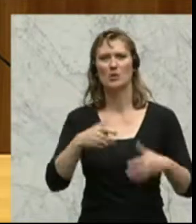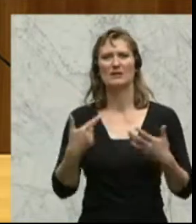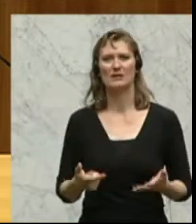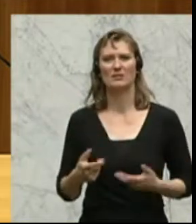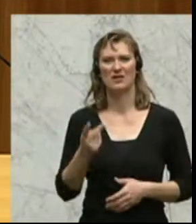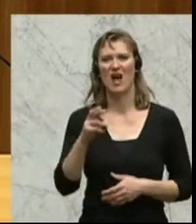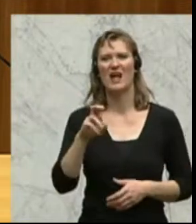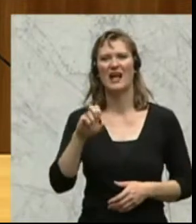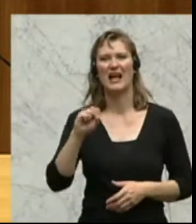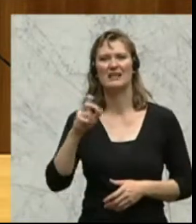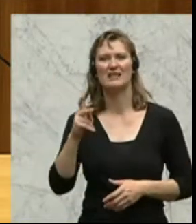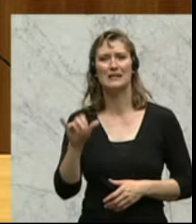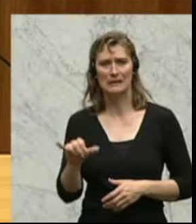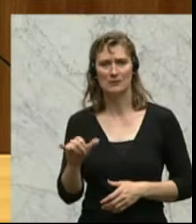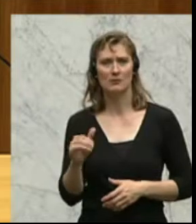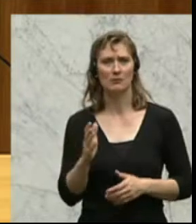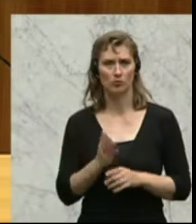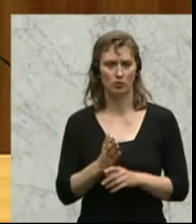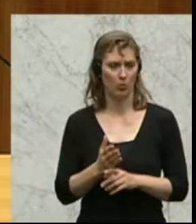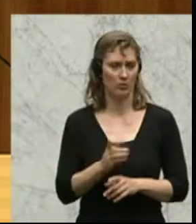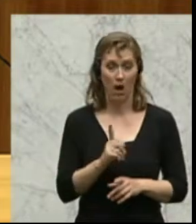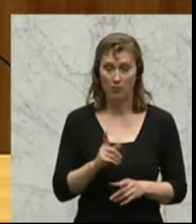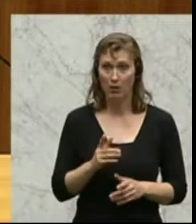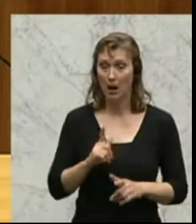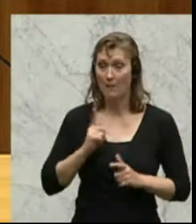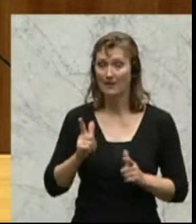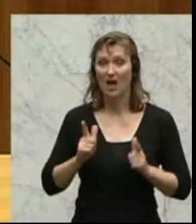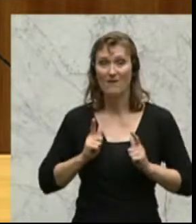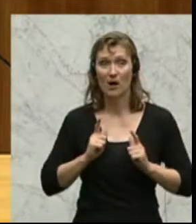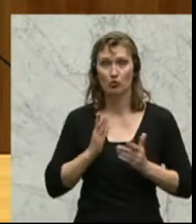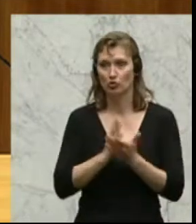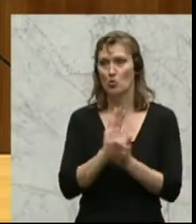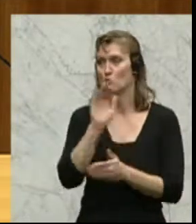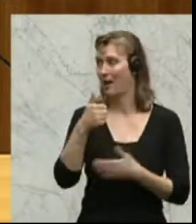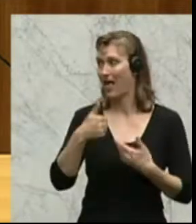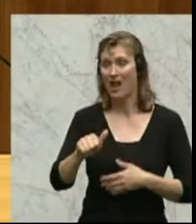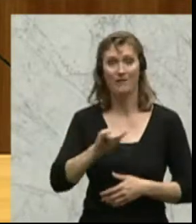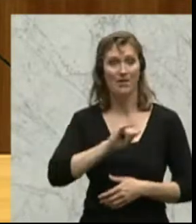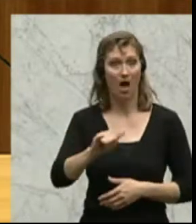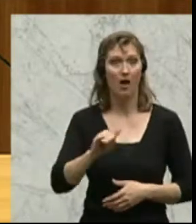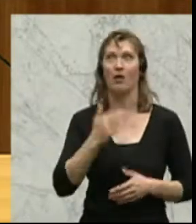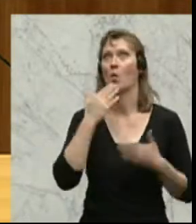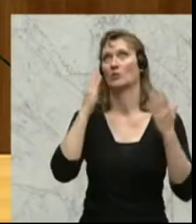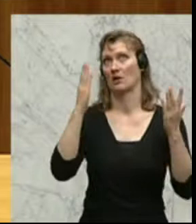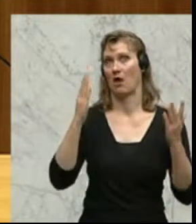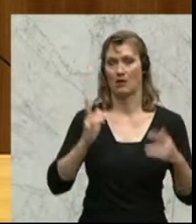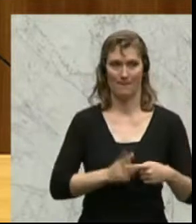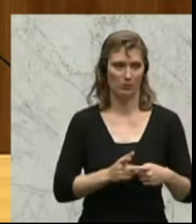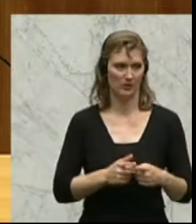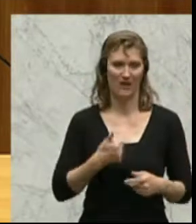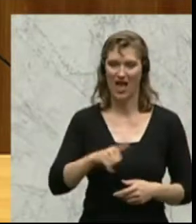Lebenserwartung hat inzwischen in Österreich um 11 Jahre, Gott sei Dank, das kann man nur positiv sehen, um 11 Jahre